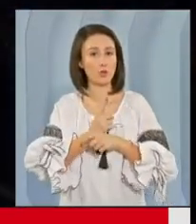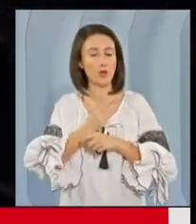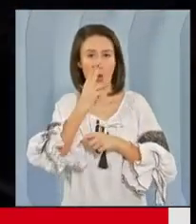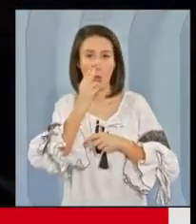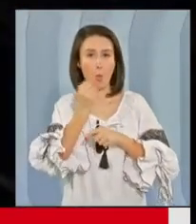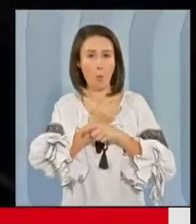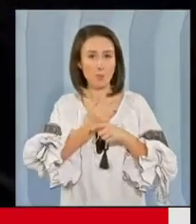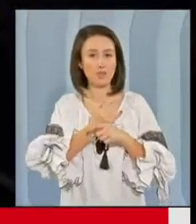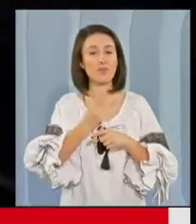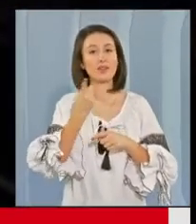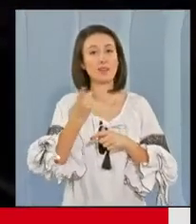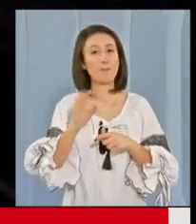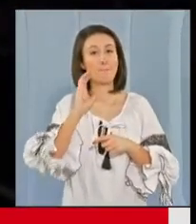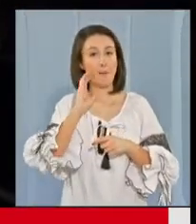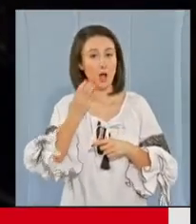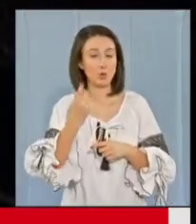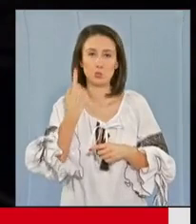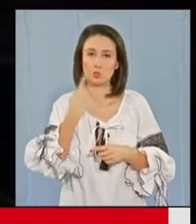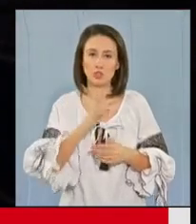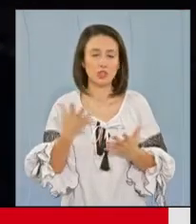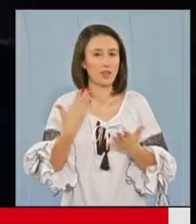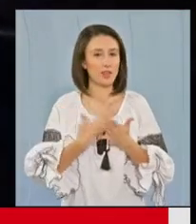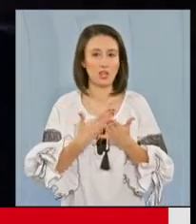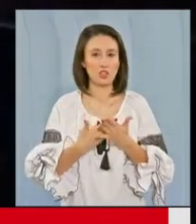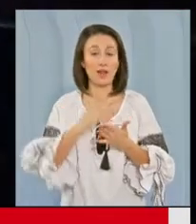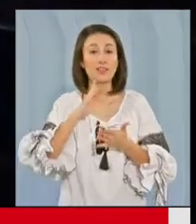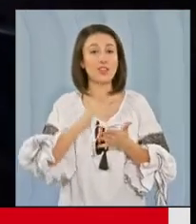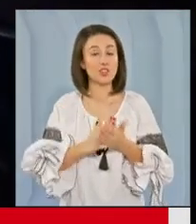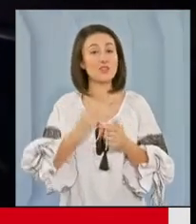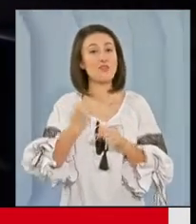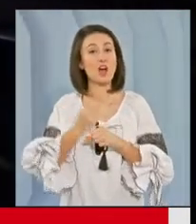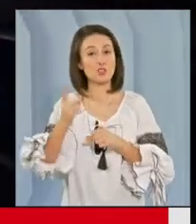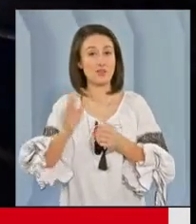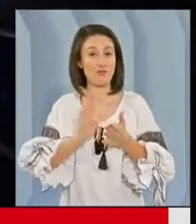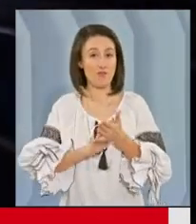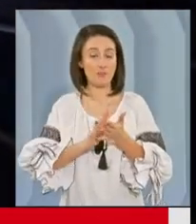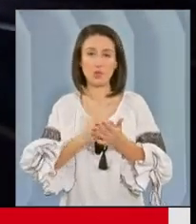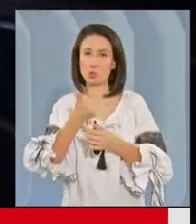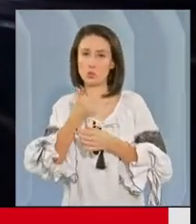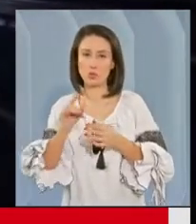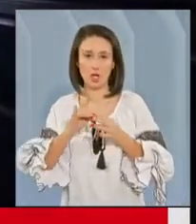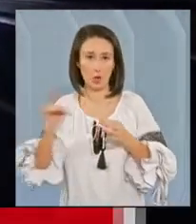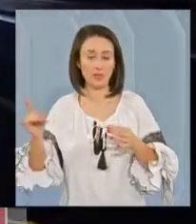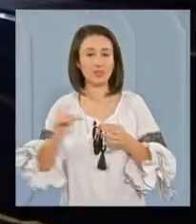constatat că este din județul Bacău nu se știe însă De ce a decis să facă acest gest la sute de kilometri distanță